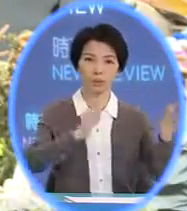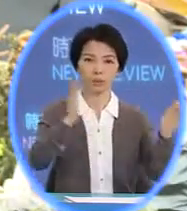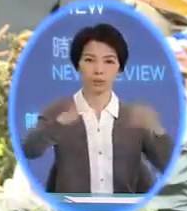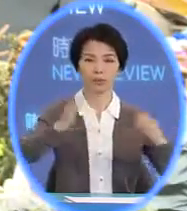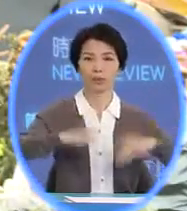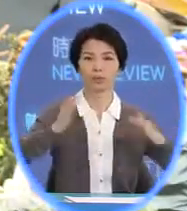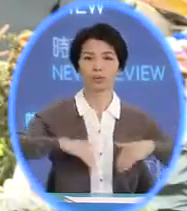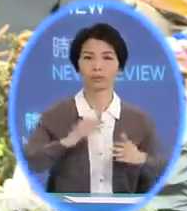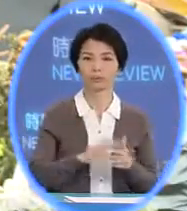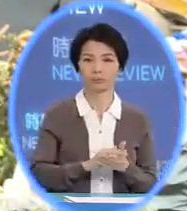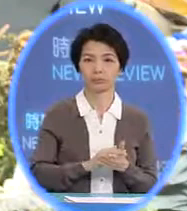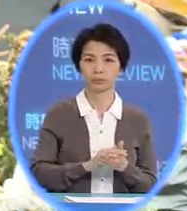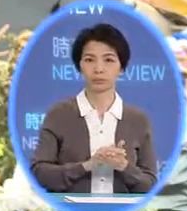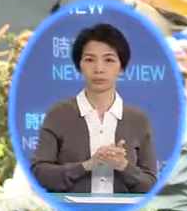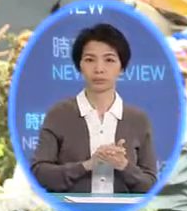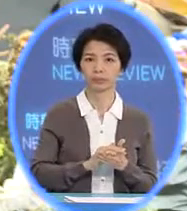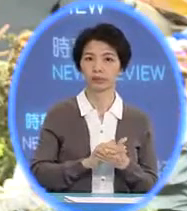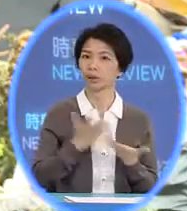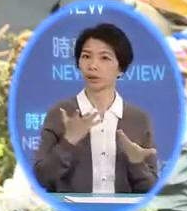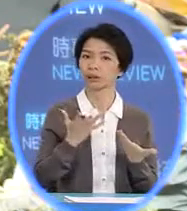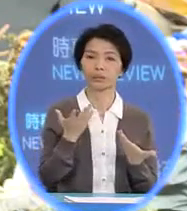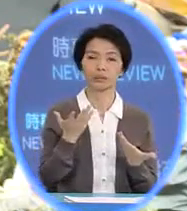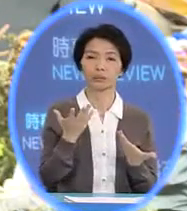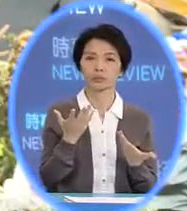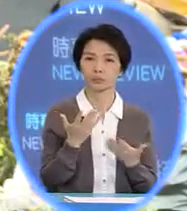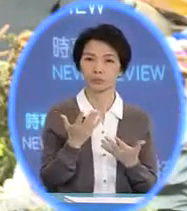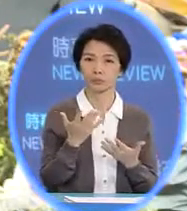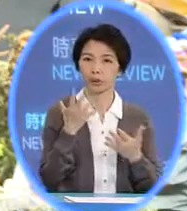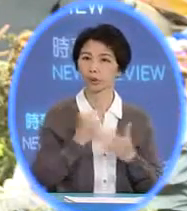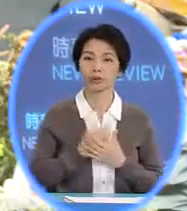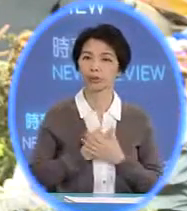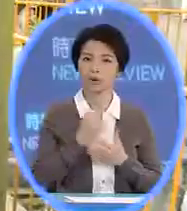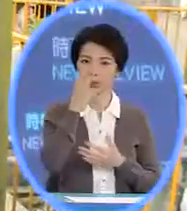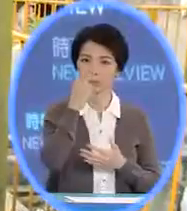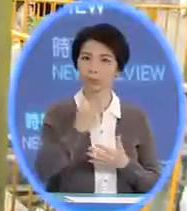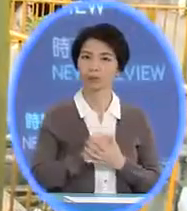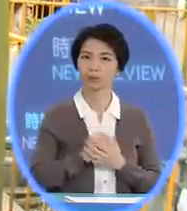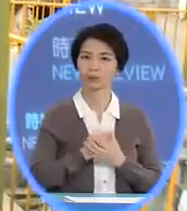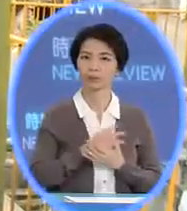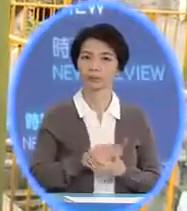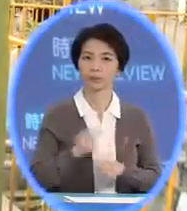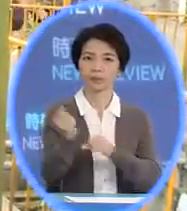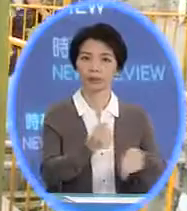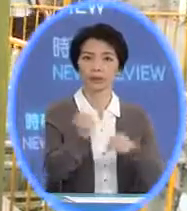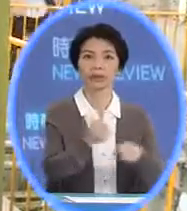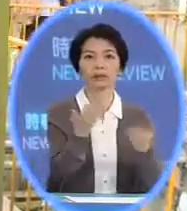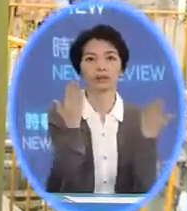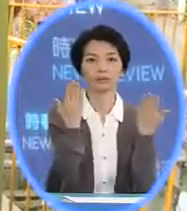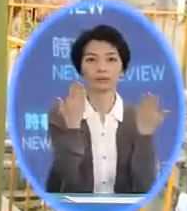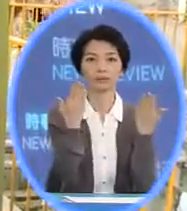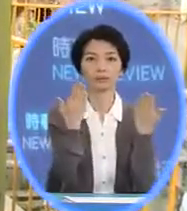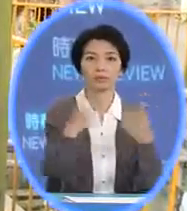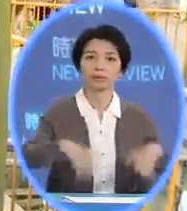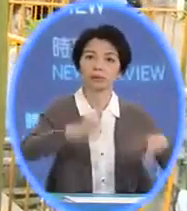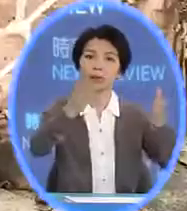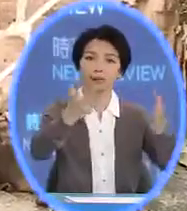得係真係唔知點講，即係有時有啲悲從中來咁，好似清潔工人其實得對手，棵樹點樣處理